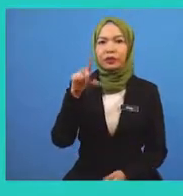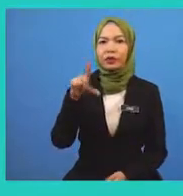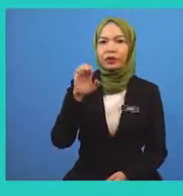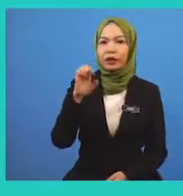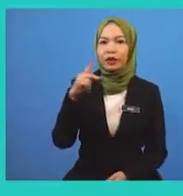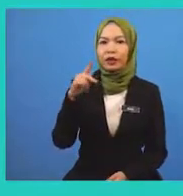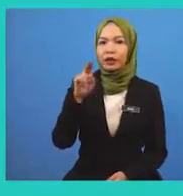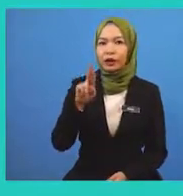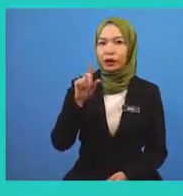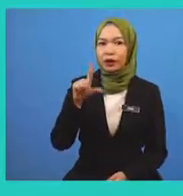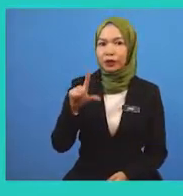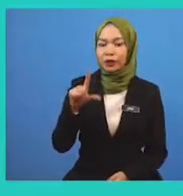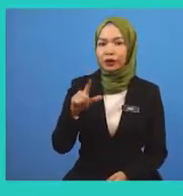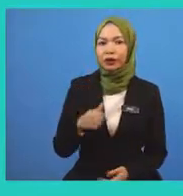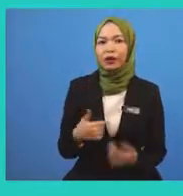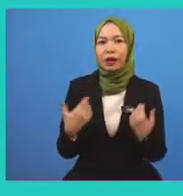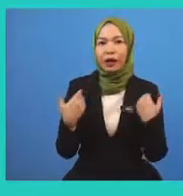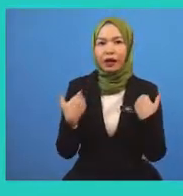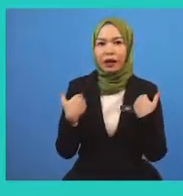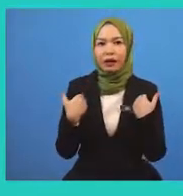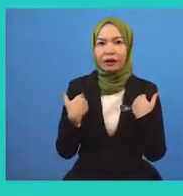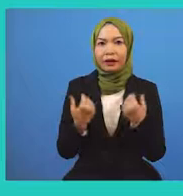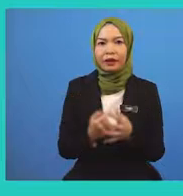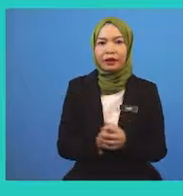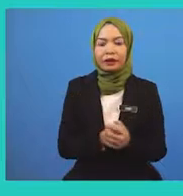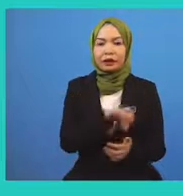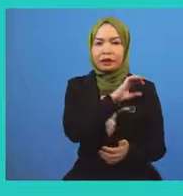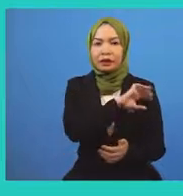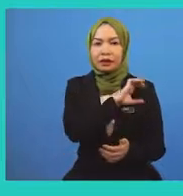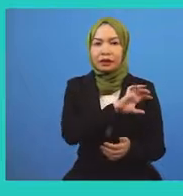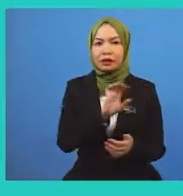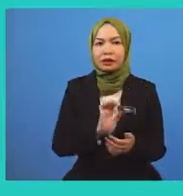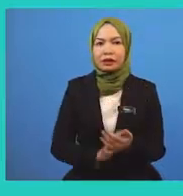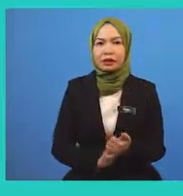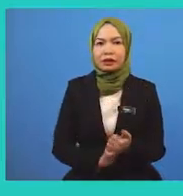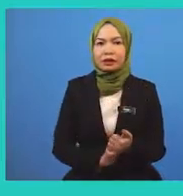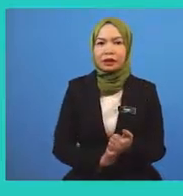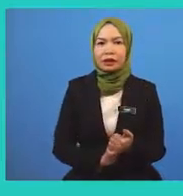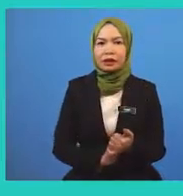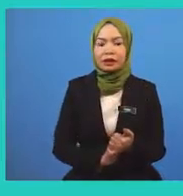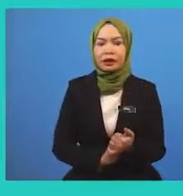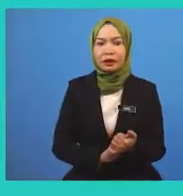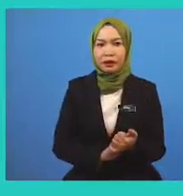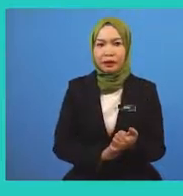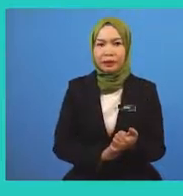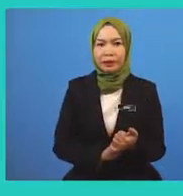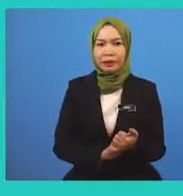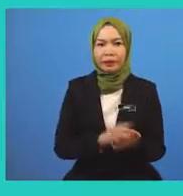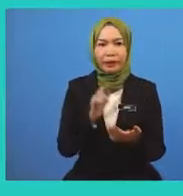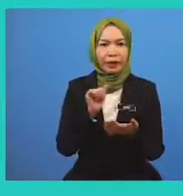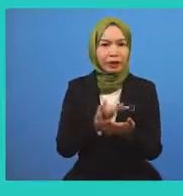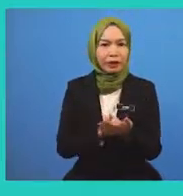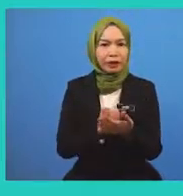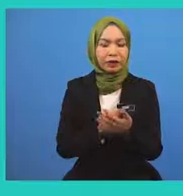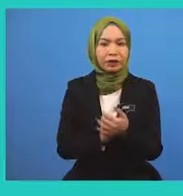atom hidrogen dan gas klorin terdiri daripada 2 atom klorin yang mana molekul-molekul ini